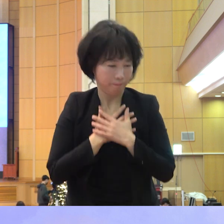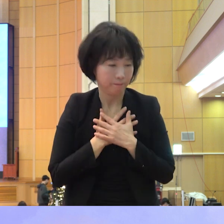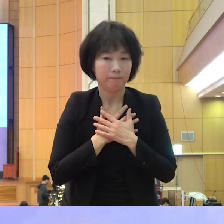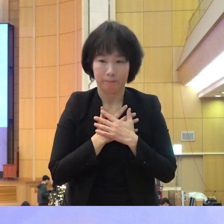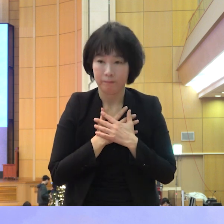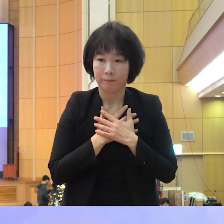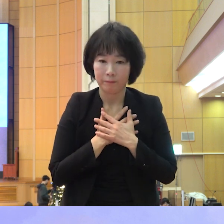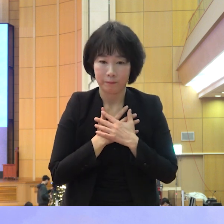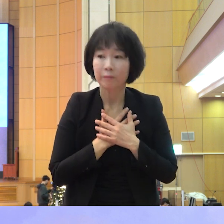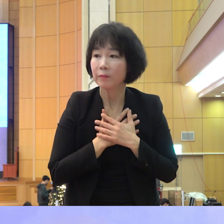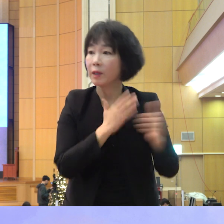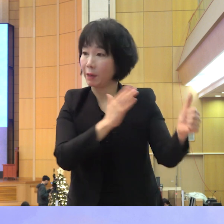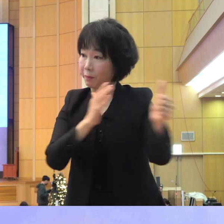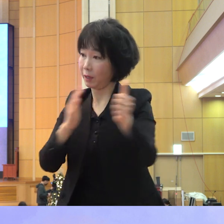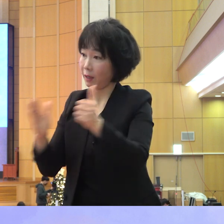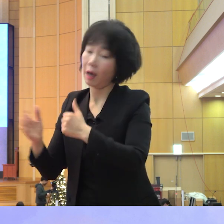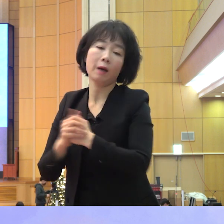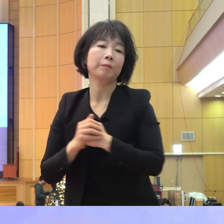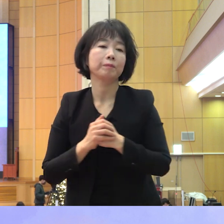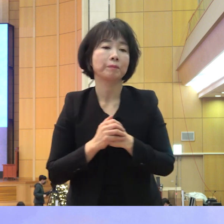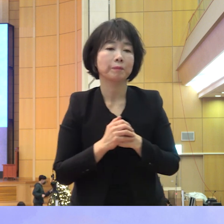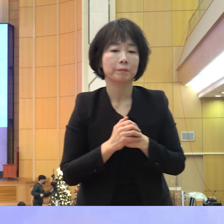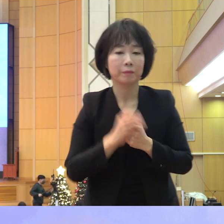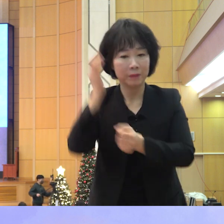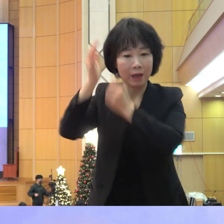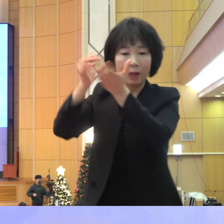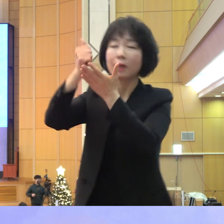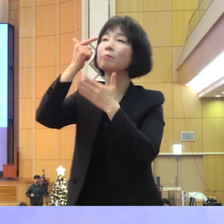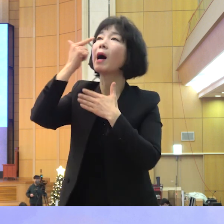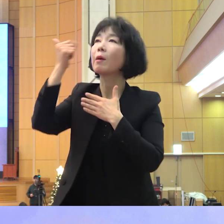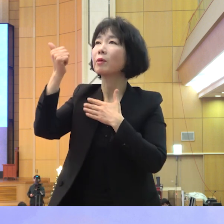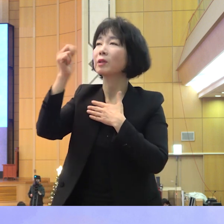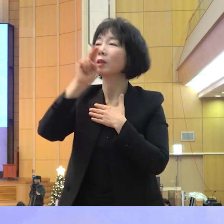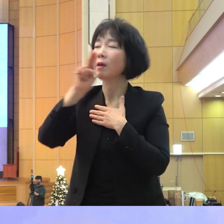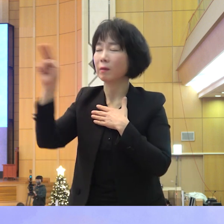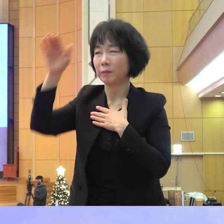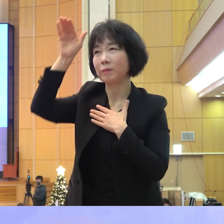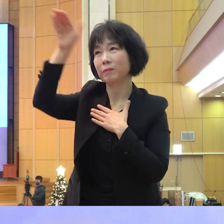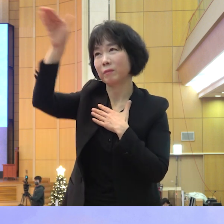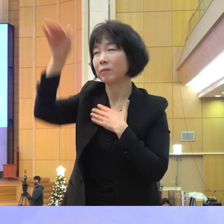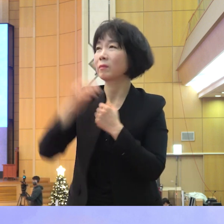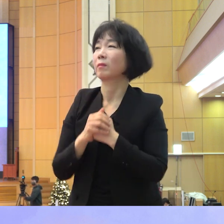분은 가슴에 손을 얹기를 바랍니다. 하나님 아버지요,